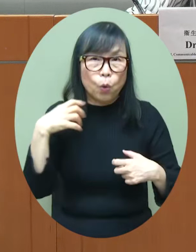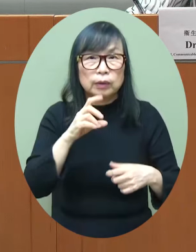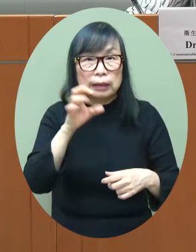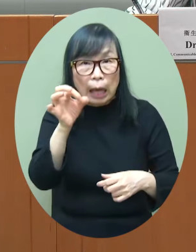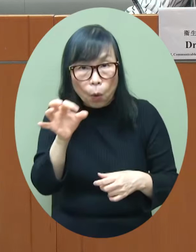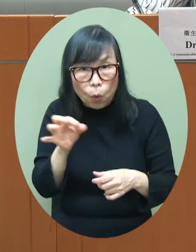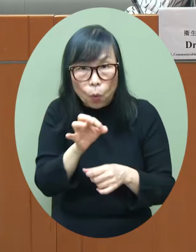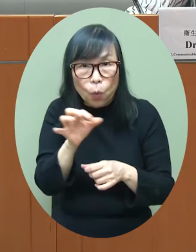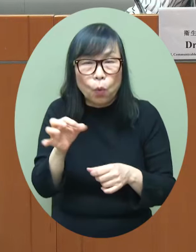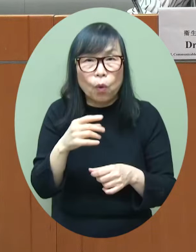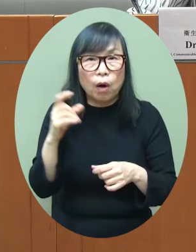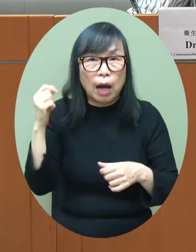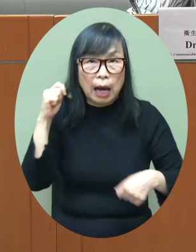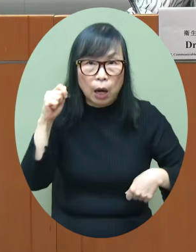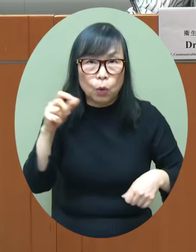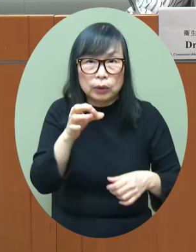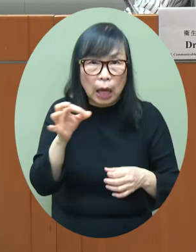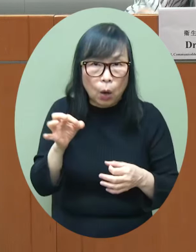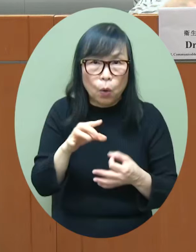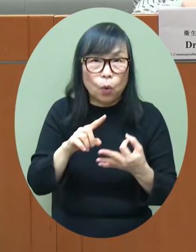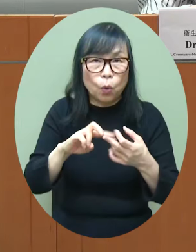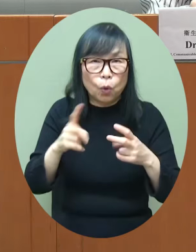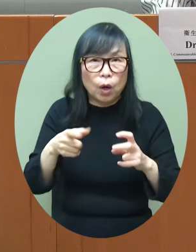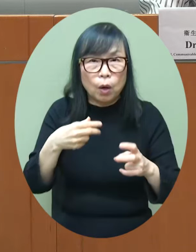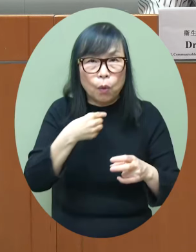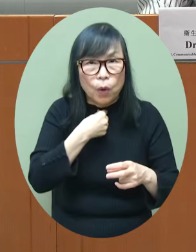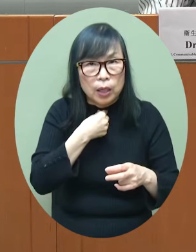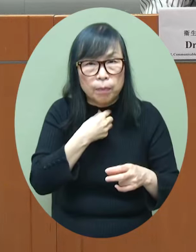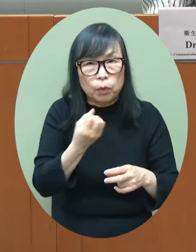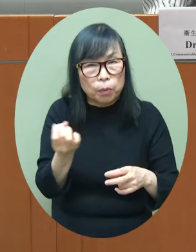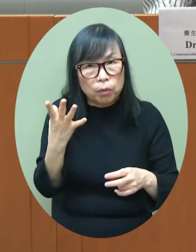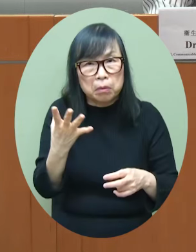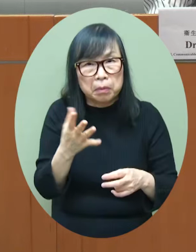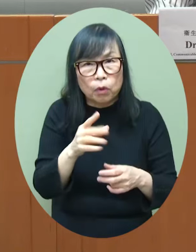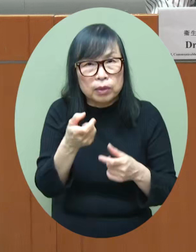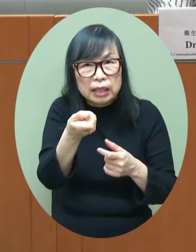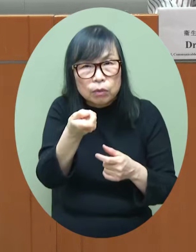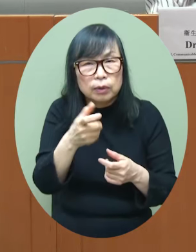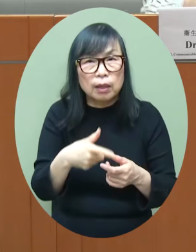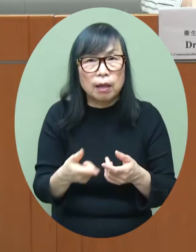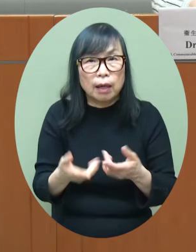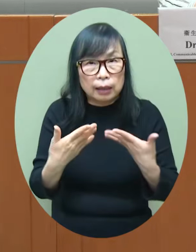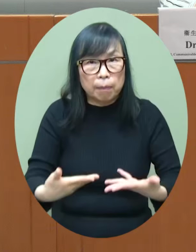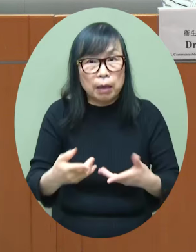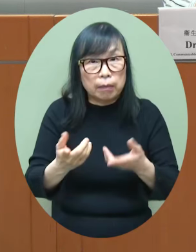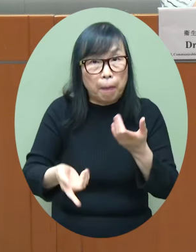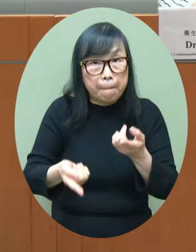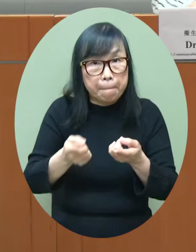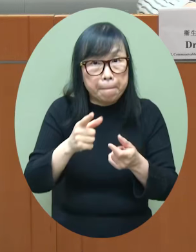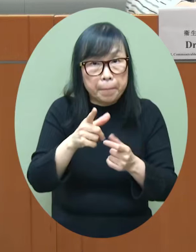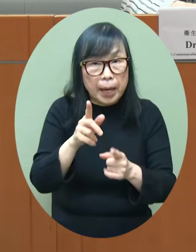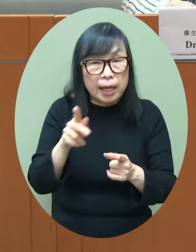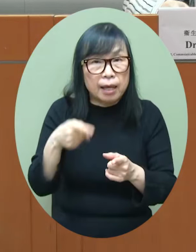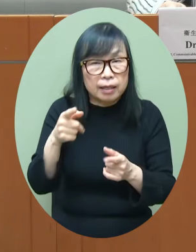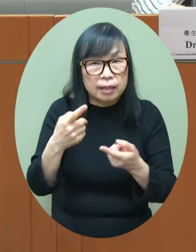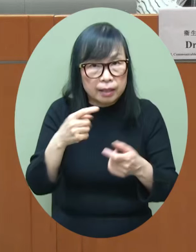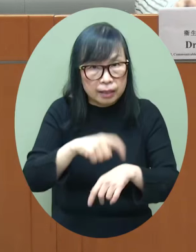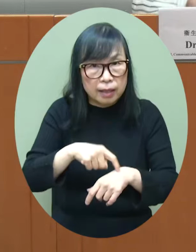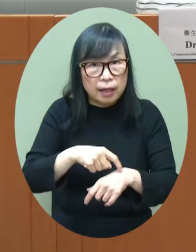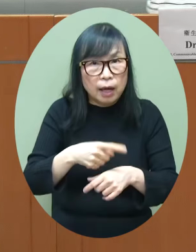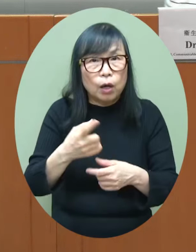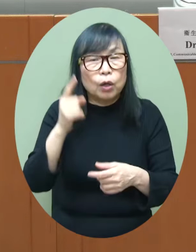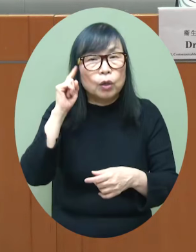信即係喉痘係即係對本港嘅威脅都唔係好大啦。但係今日比利時咧就宣布就話有。要有一日隔